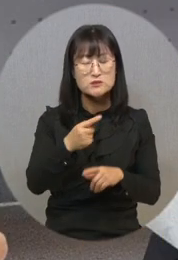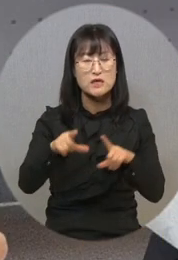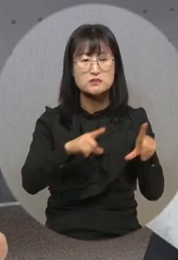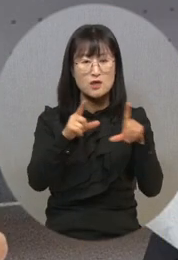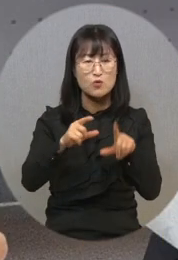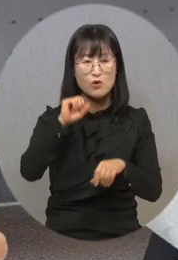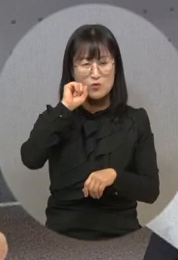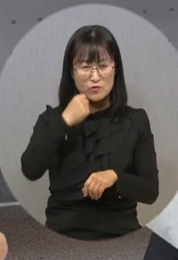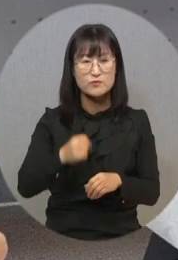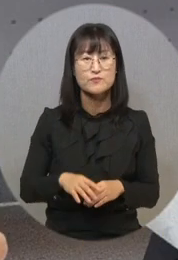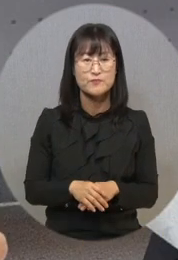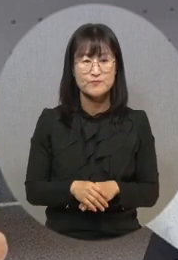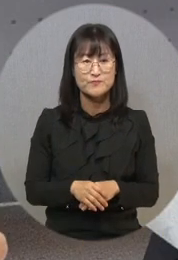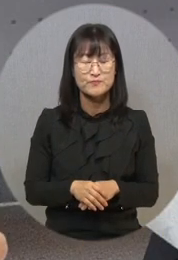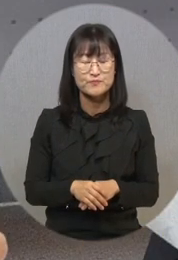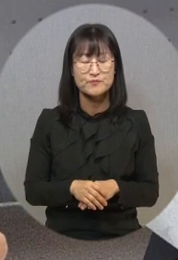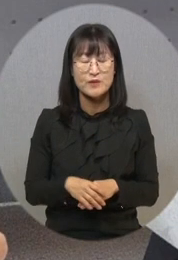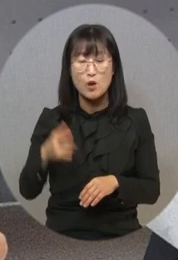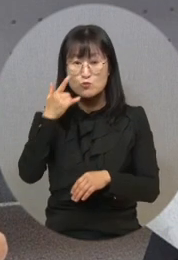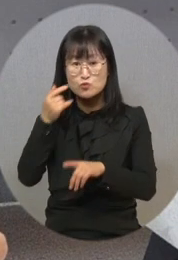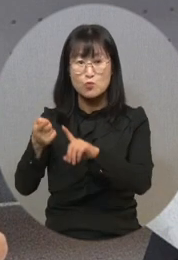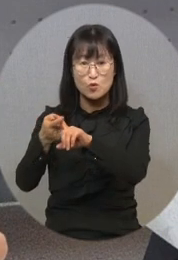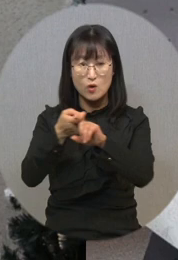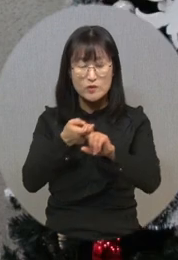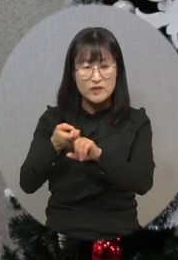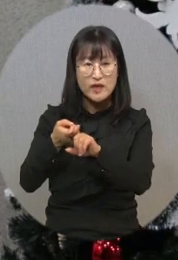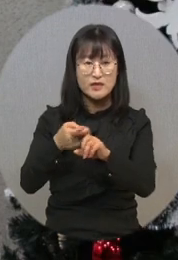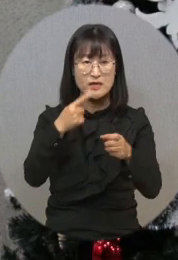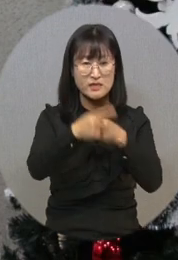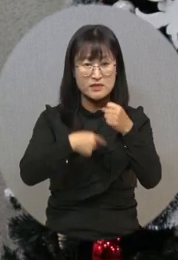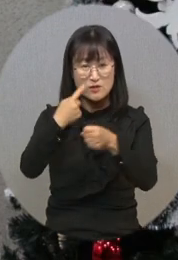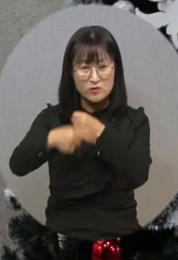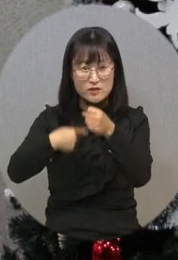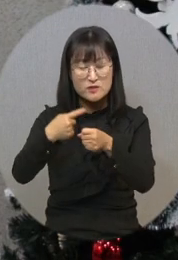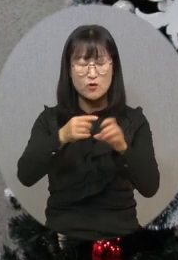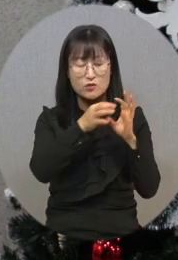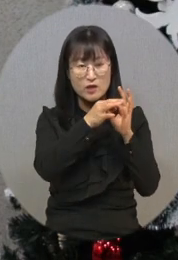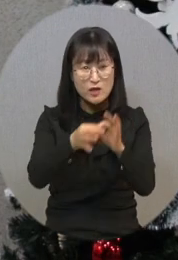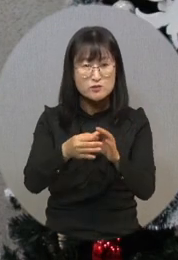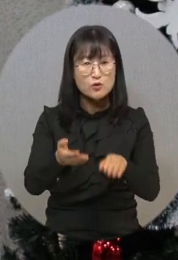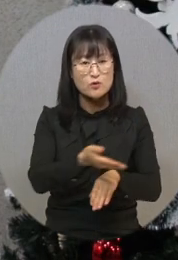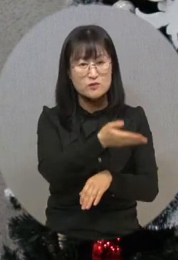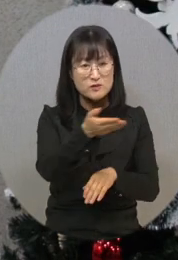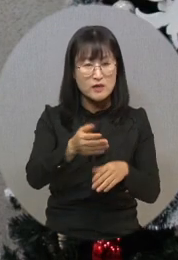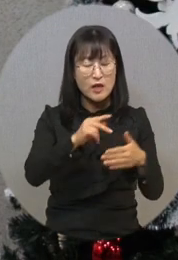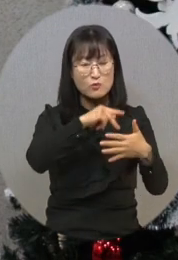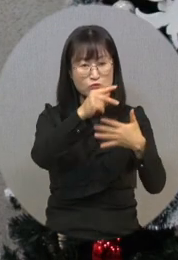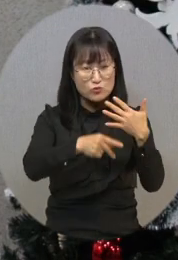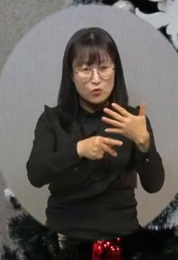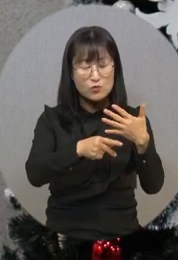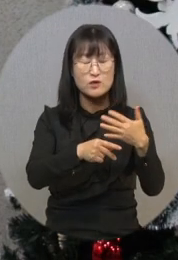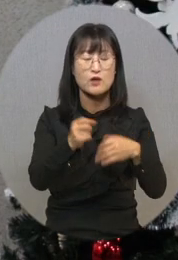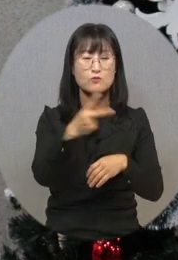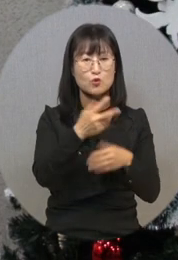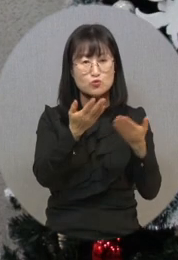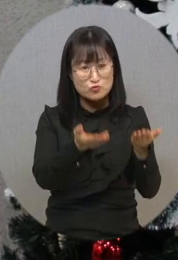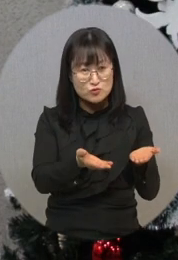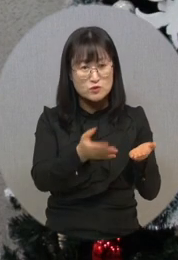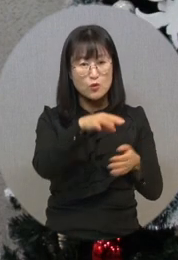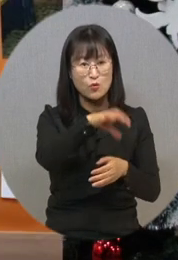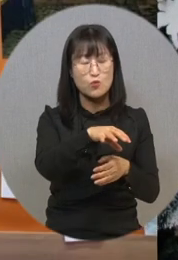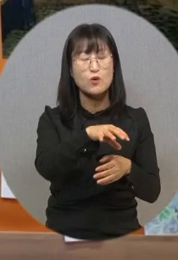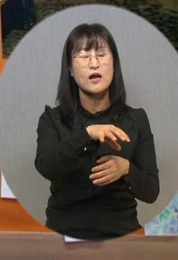생활하기도 어렵습니다. 연대는 매년 이들의 다양한 활동, 프로그램 개발 지원, 휴식 공간